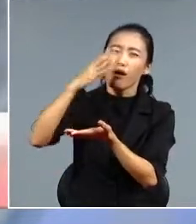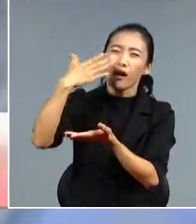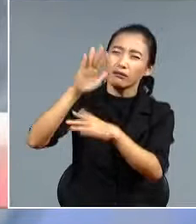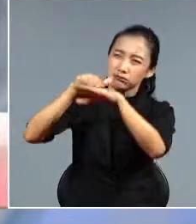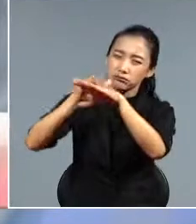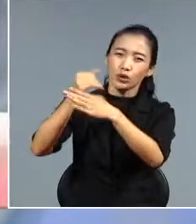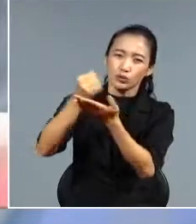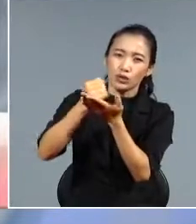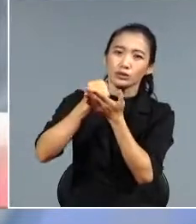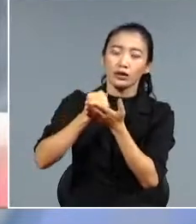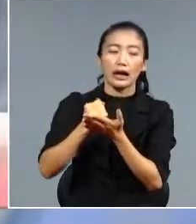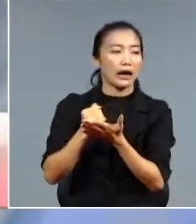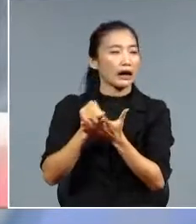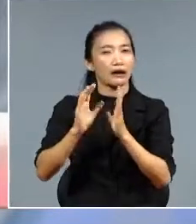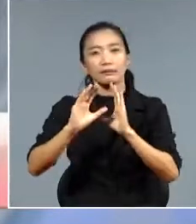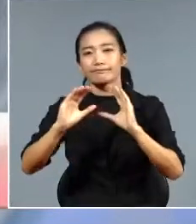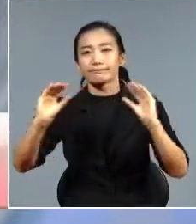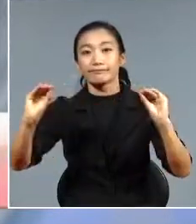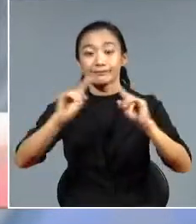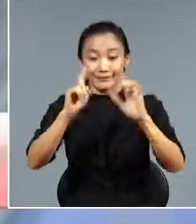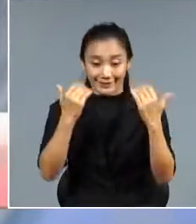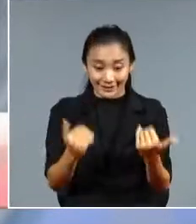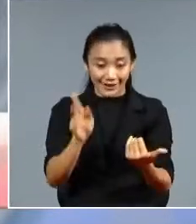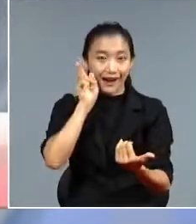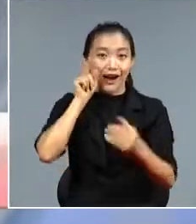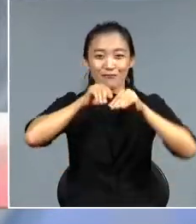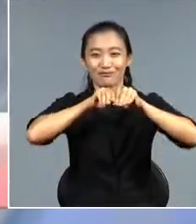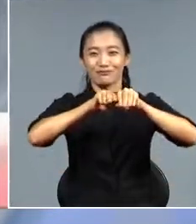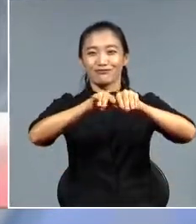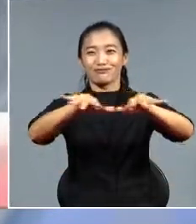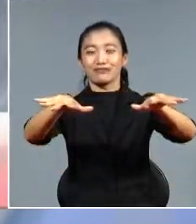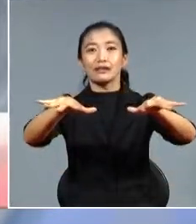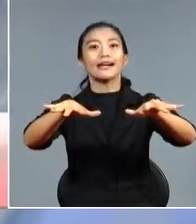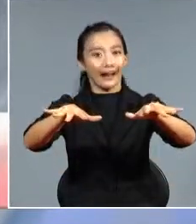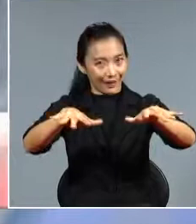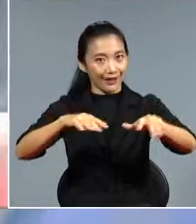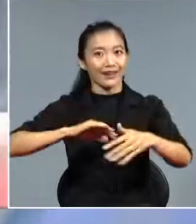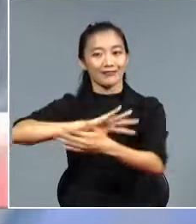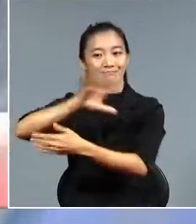วยจนเป็นข่าวเนี่ยแหละฮะมาแล้วจ้ะ